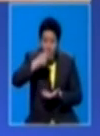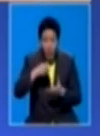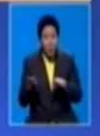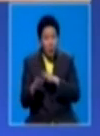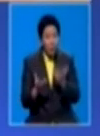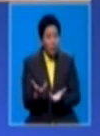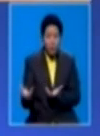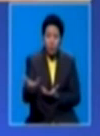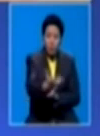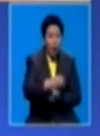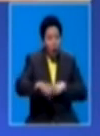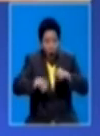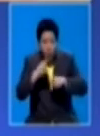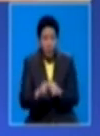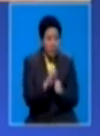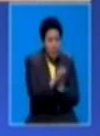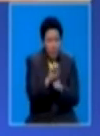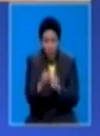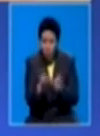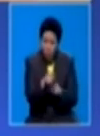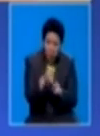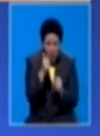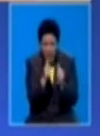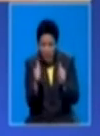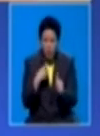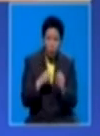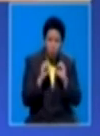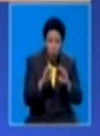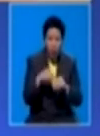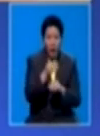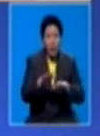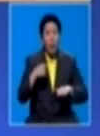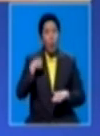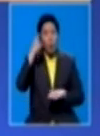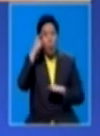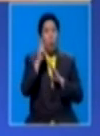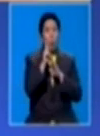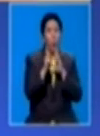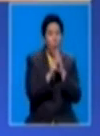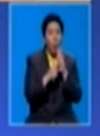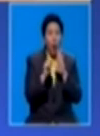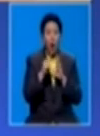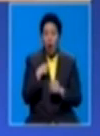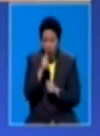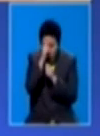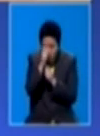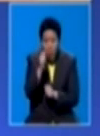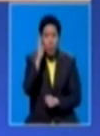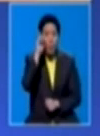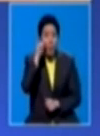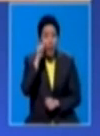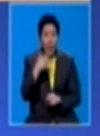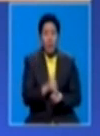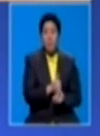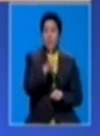ากันก็สามารถพูดคุยให้คำแนะนำปลูกฝังสิ่งดีๆให้เขาเป็นคนที่มีวินัยมีสามารถคารวะอ่อนน้อมถ่อมตนที่โรงเรียน